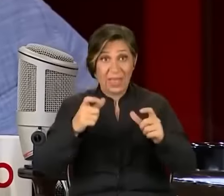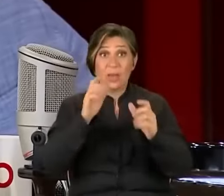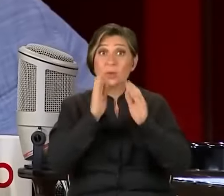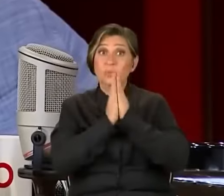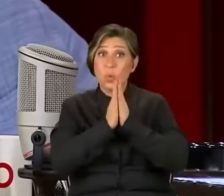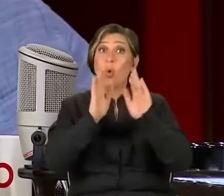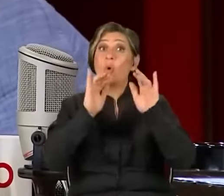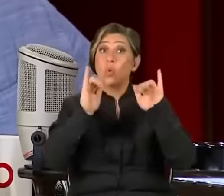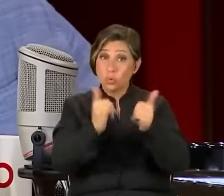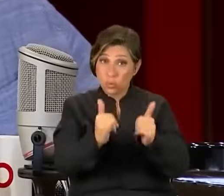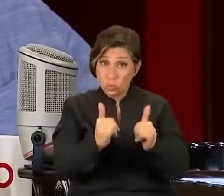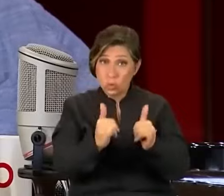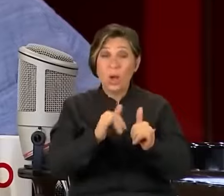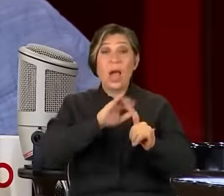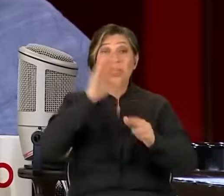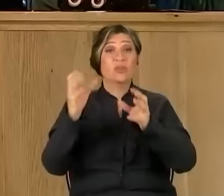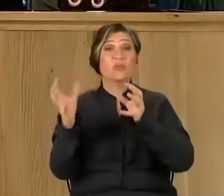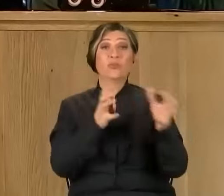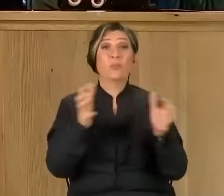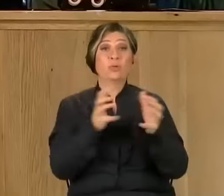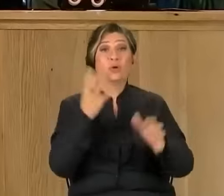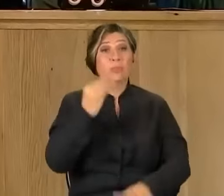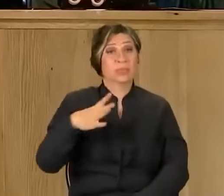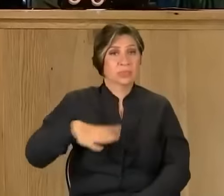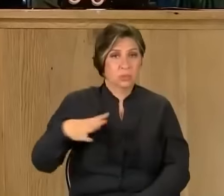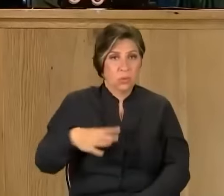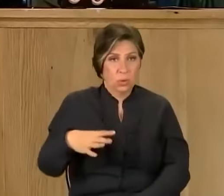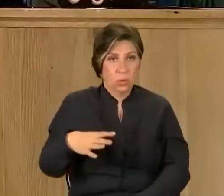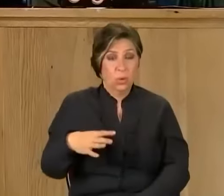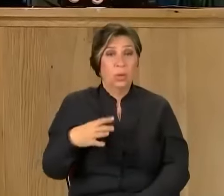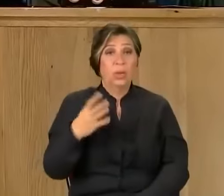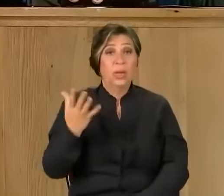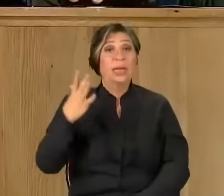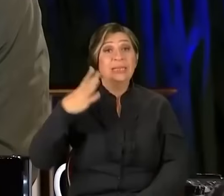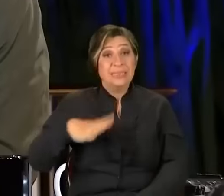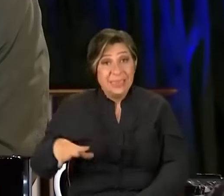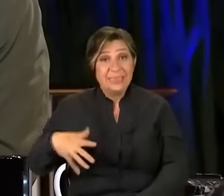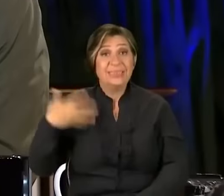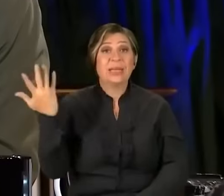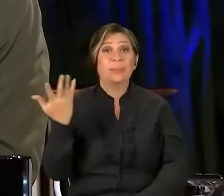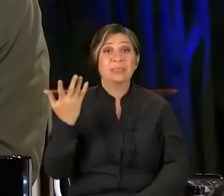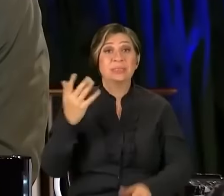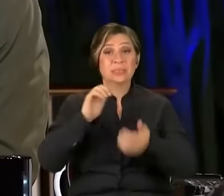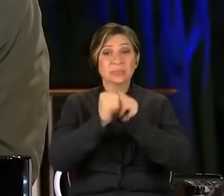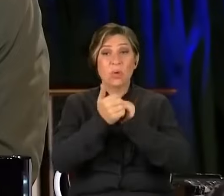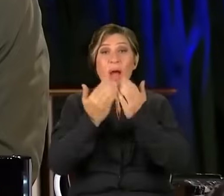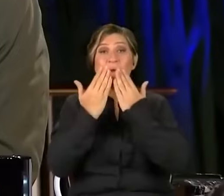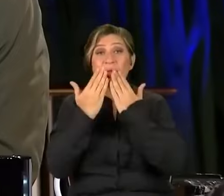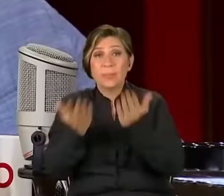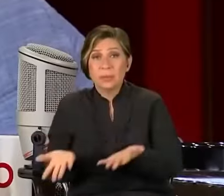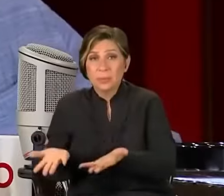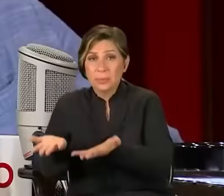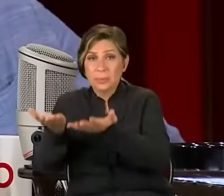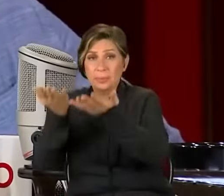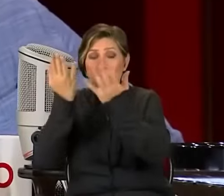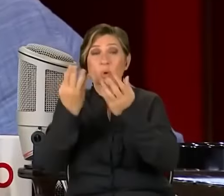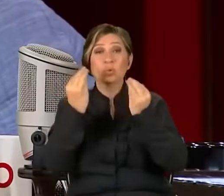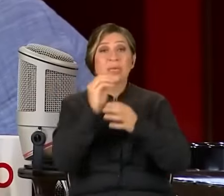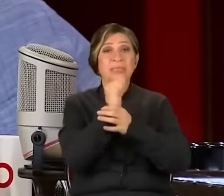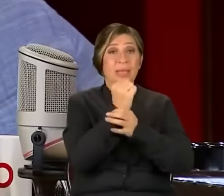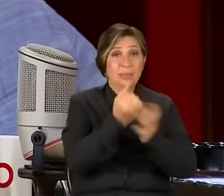pardon, oyuncu, herkes futbolcu olmak istiyor. Yani ister istemez o yüzden spor akademileri fazlalaştı,